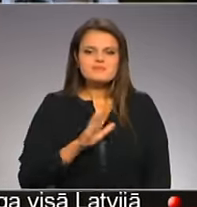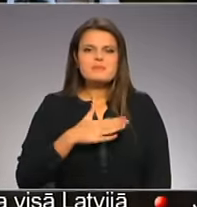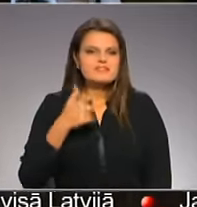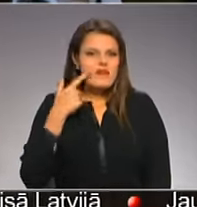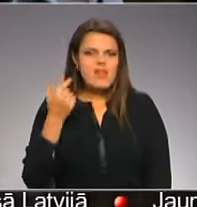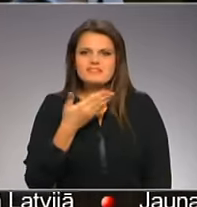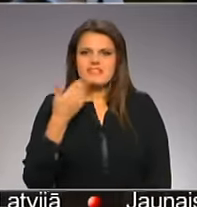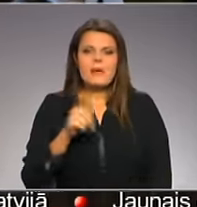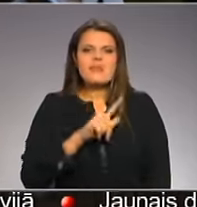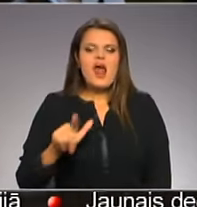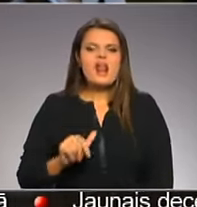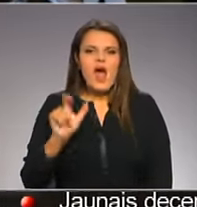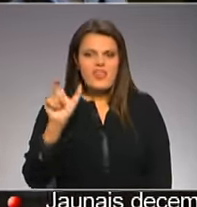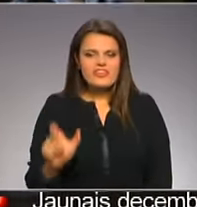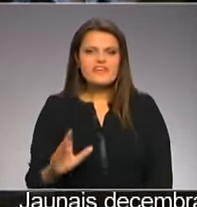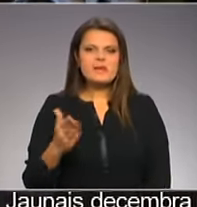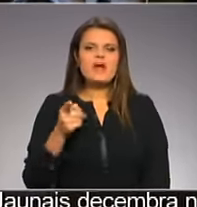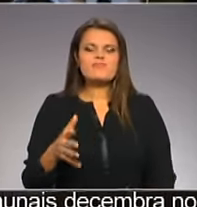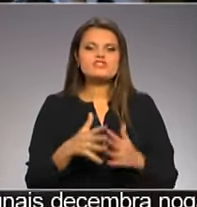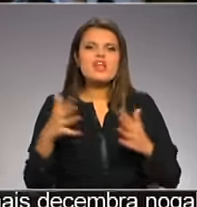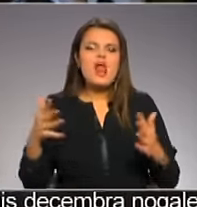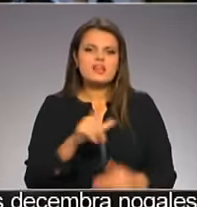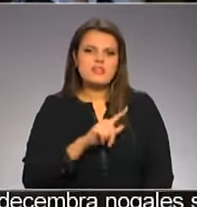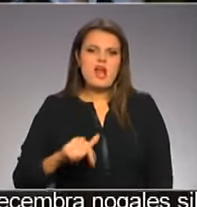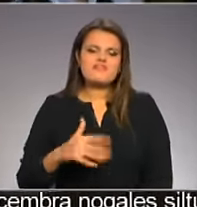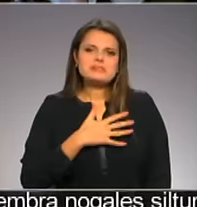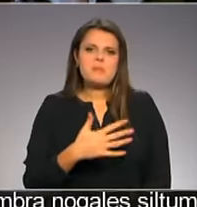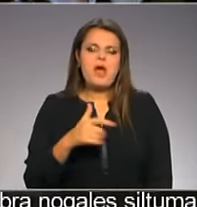nebija latvietis, bet viņš bija liels Latvijas patriots.